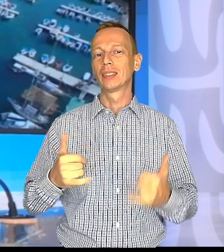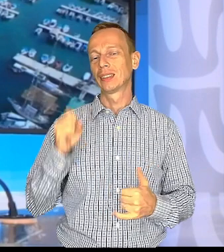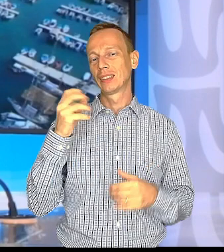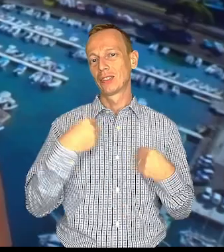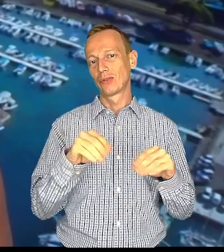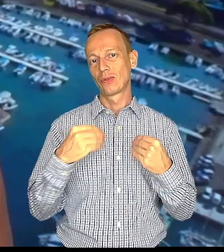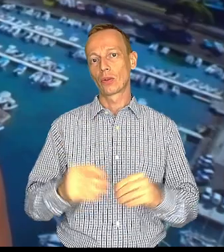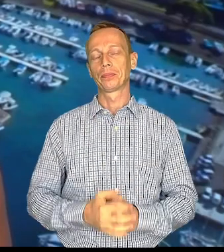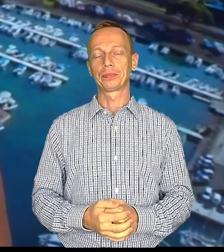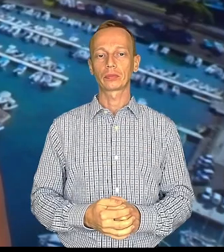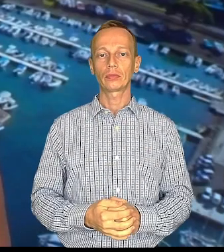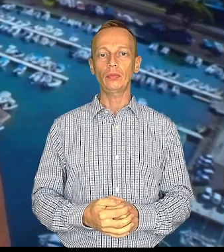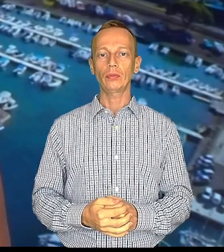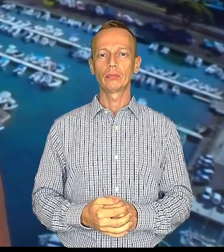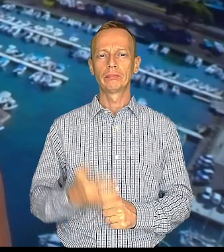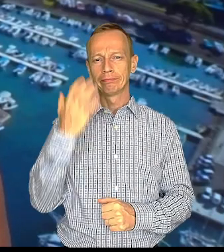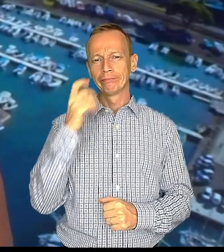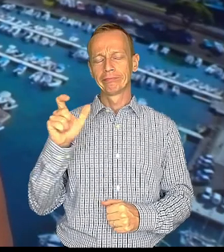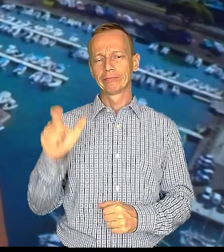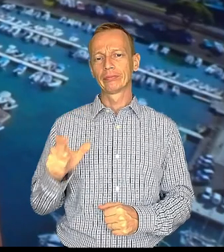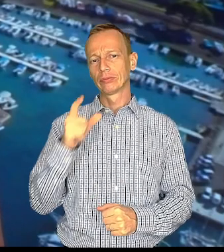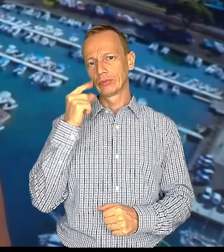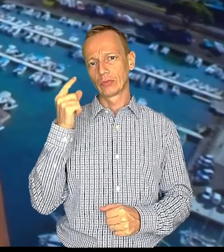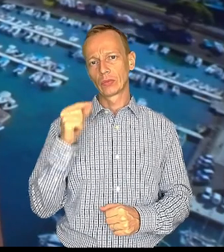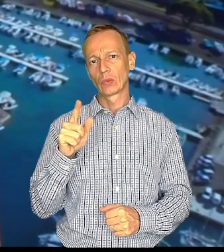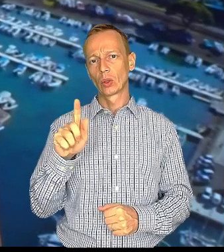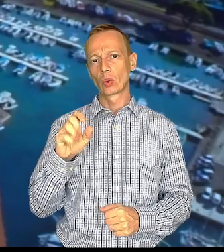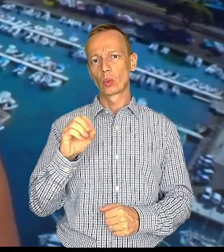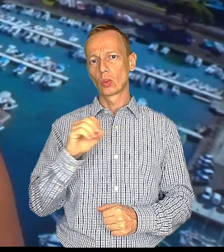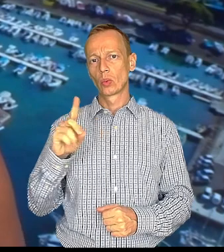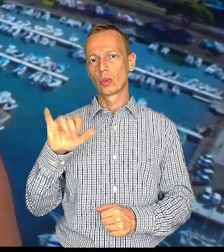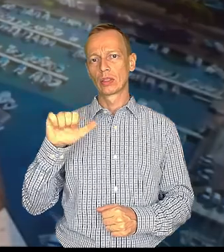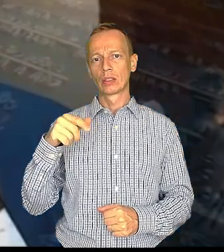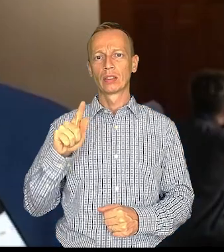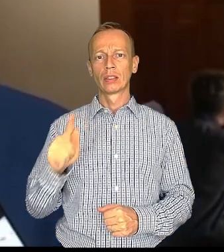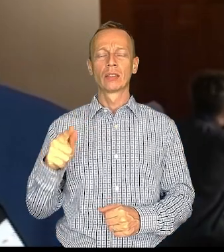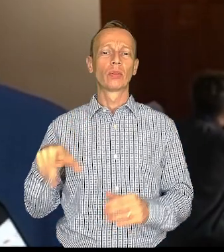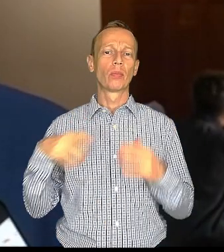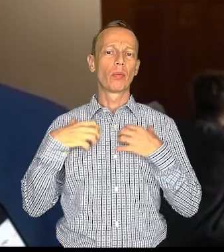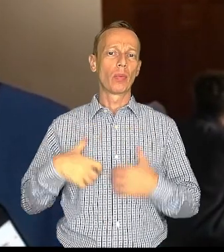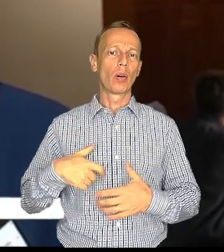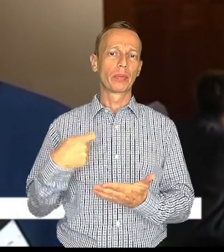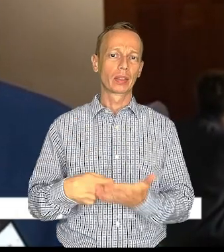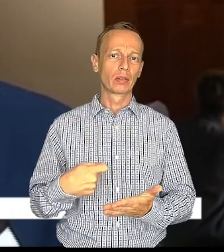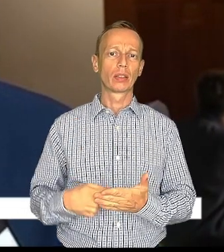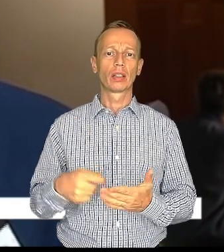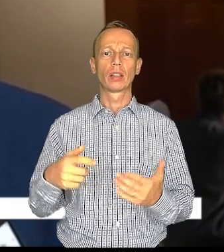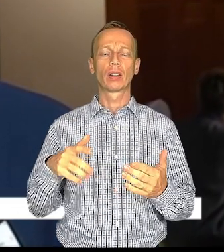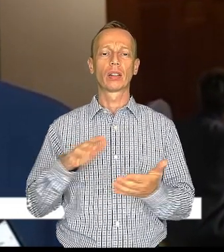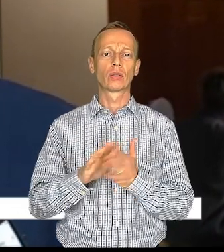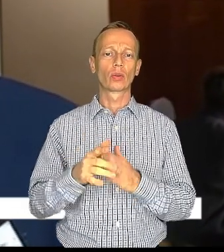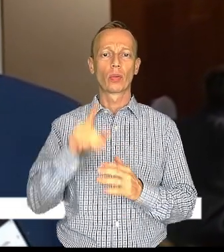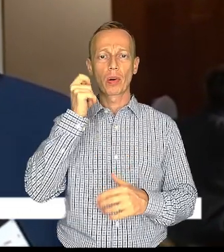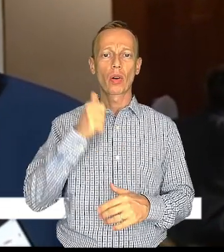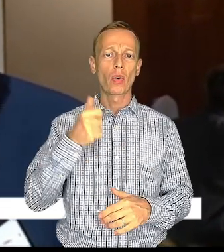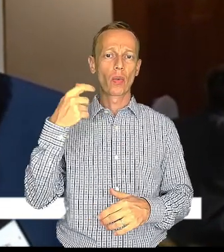Finnois. Cette triste nouvelle, Guy Gouding, membre et trésorier de la Fédération des parents d'élèves de Polynésie et